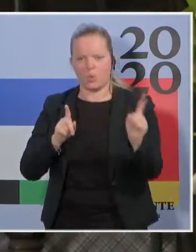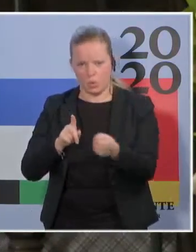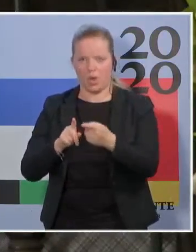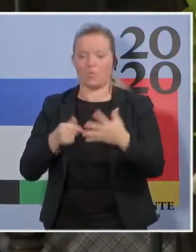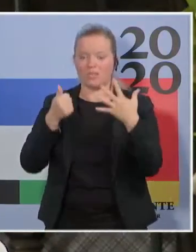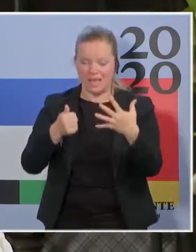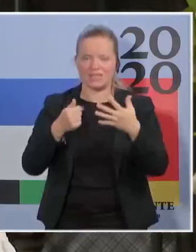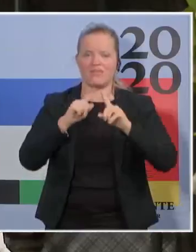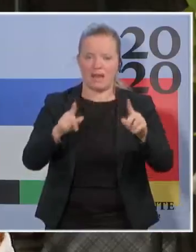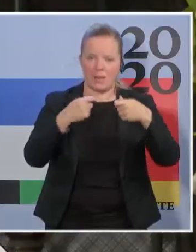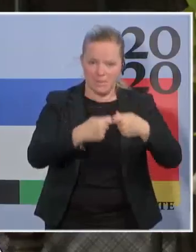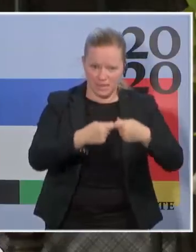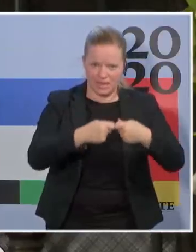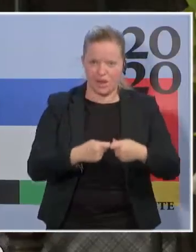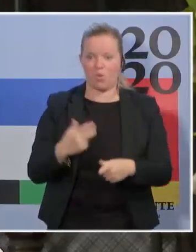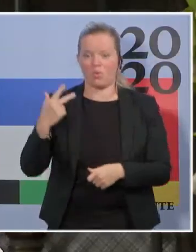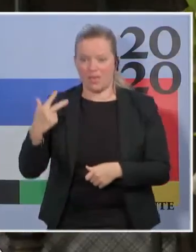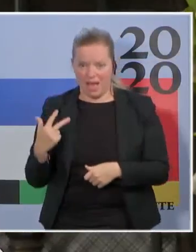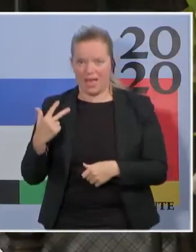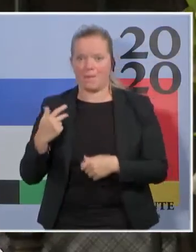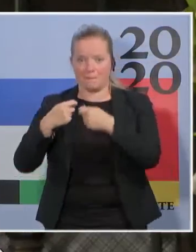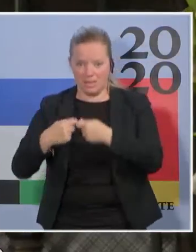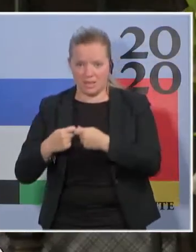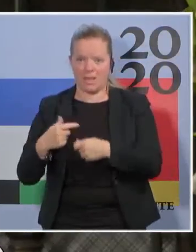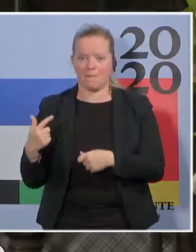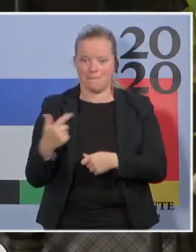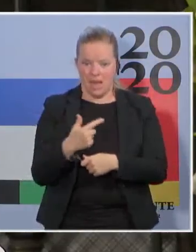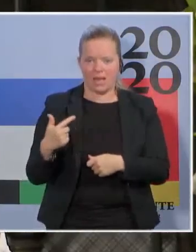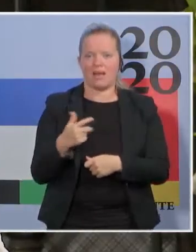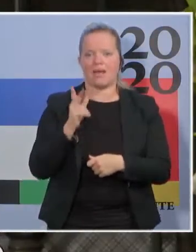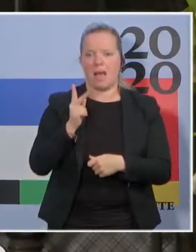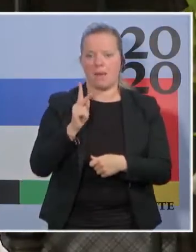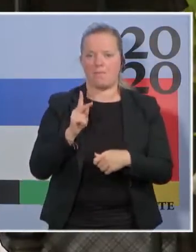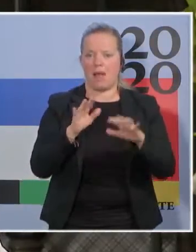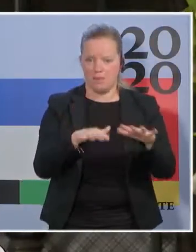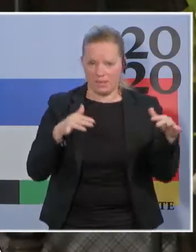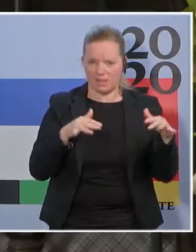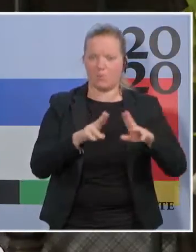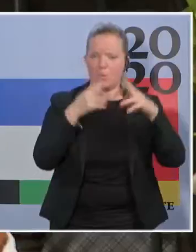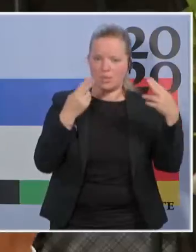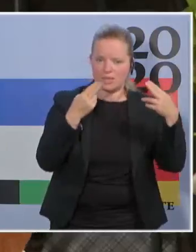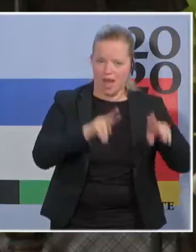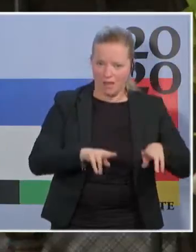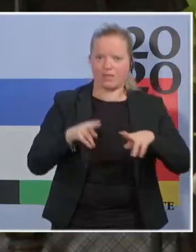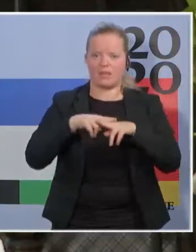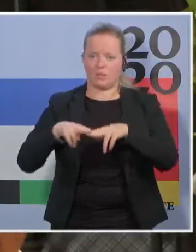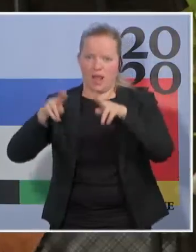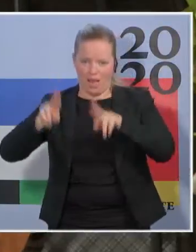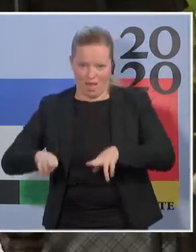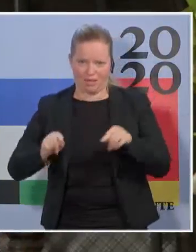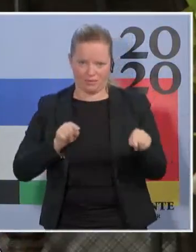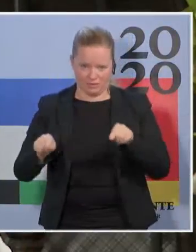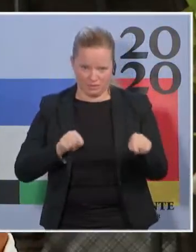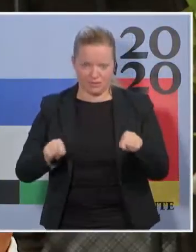und für je 3 Mitglieder in den beiden Kammern, liegt es in den beiden Kammern des Parlaments, Bundesrat, Nationalrat. Aber der